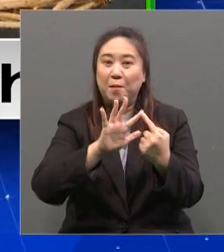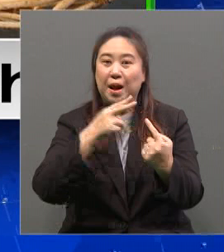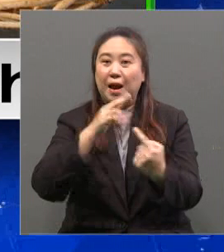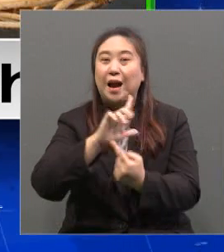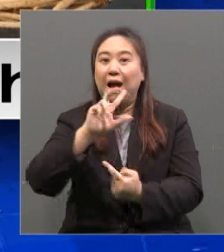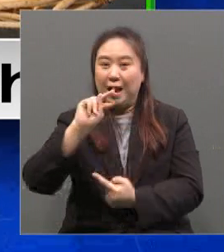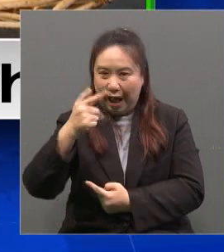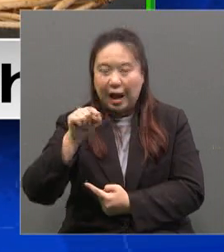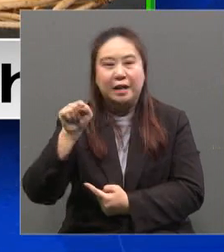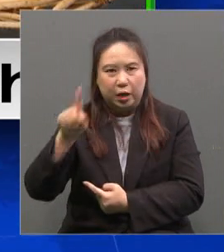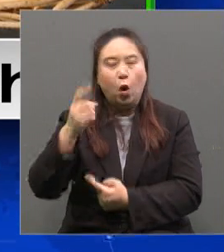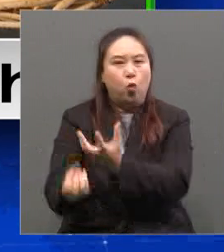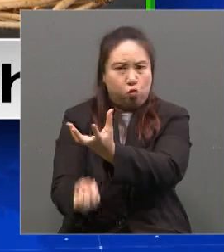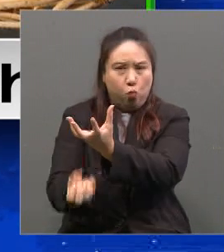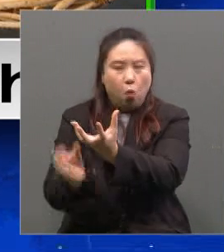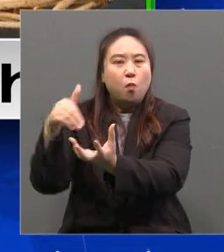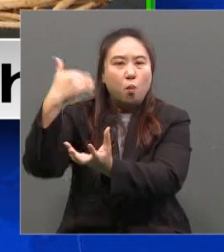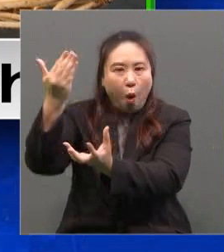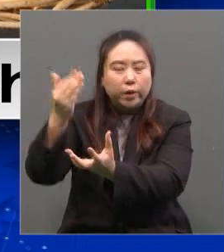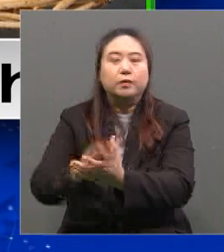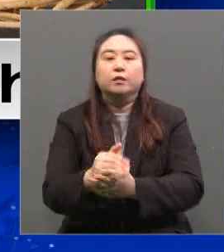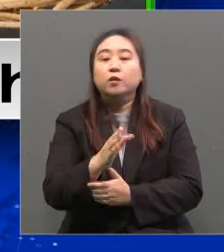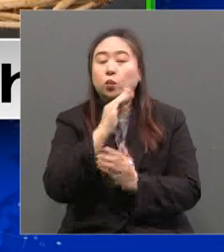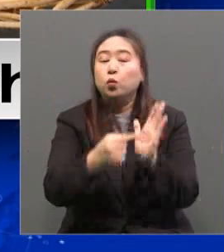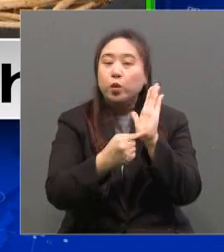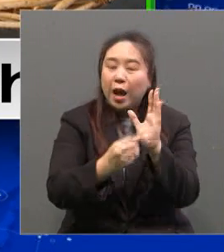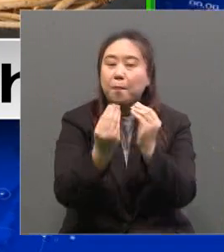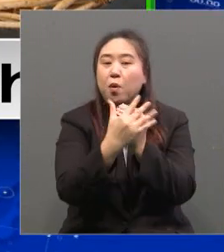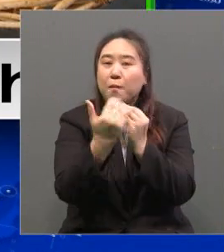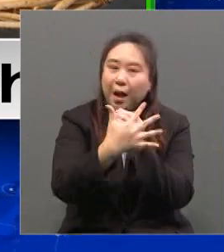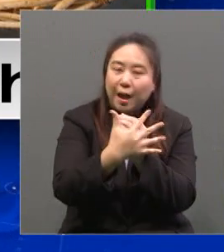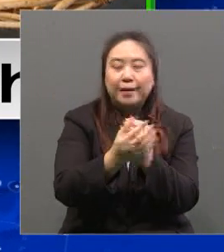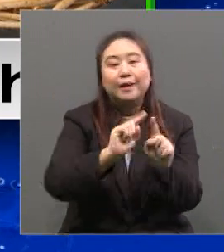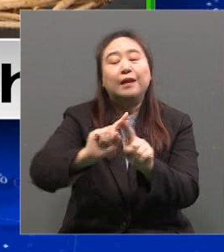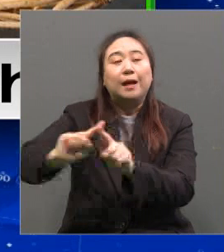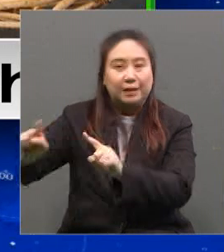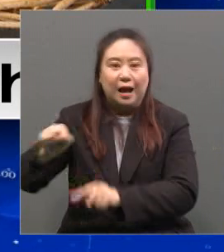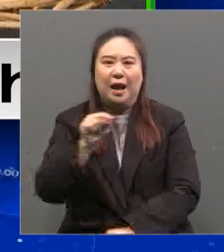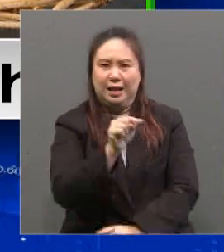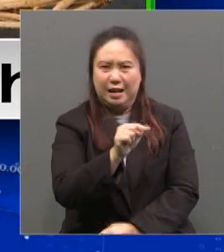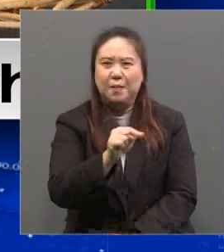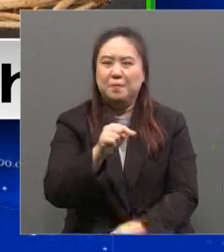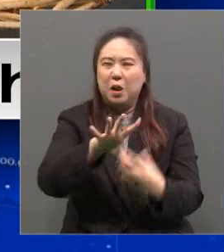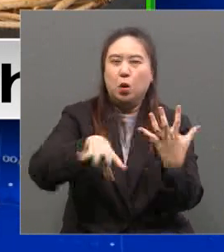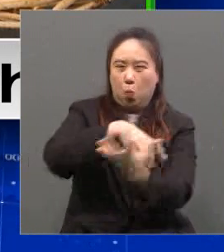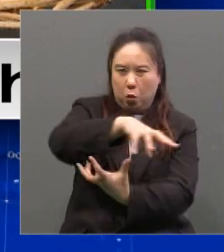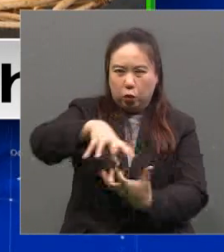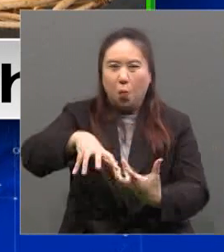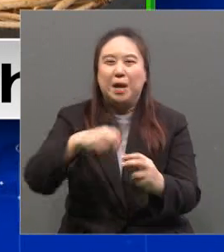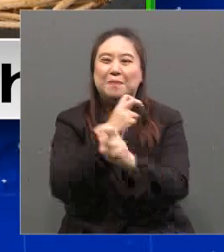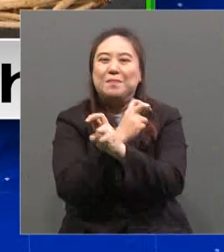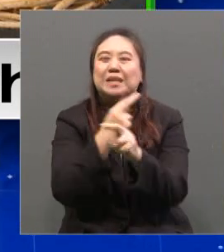ที่จะมารับประทานนั่นเองเพราะว่าอย่างผลไม้หรือว่าพืชต่างๆที่บอกไปเมื่อสักครู่นี้เนี่ยมันจะมีเรื่องของไซยาไนด์เนี่ยปน